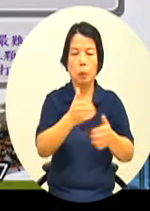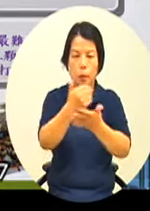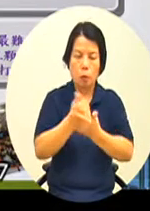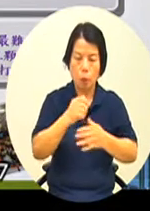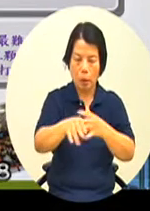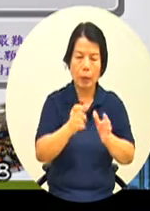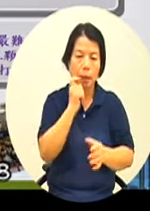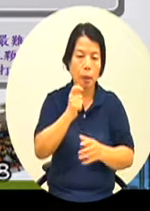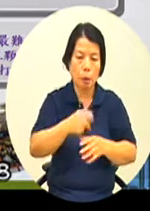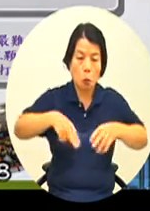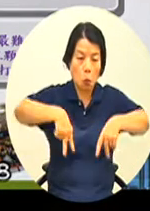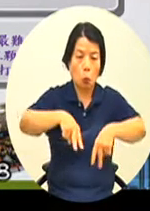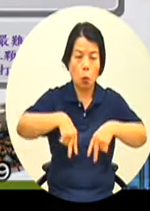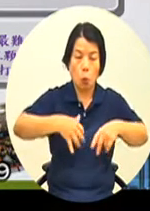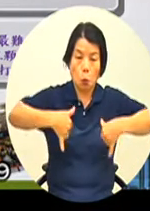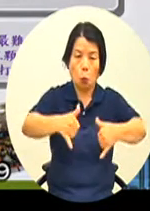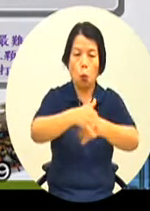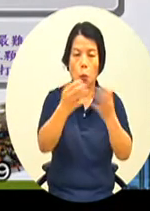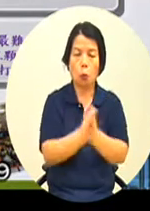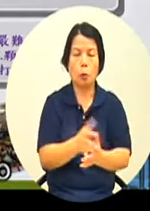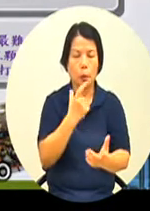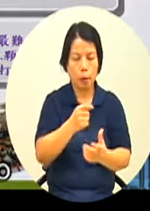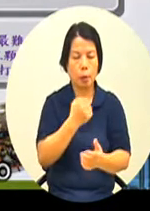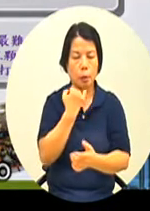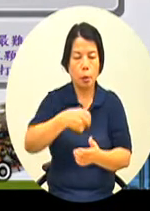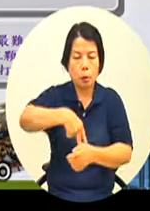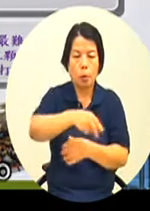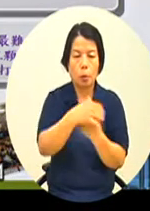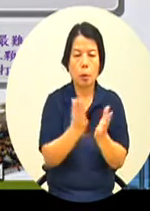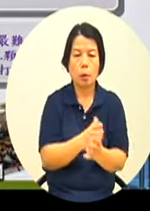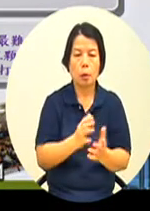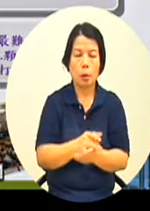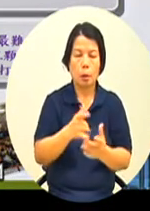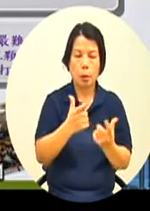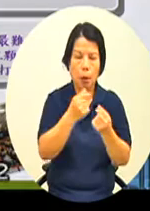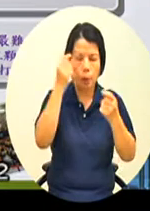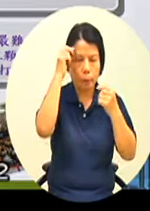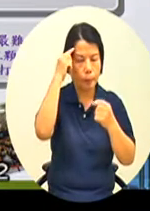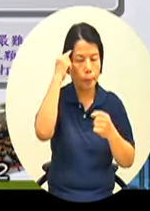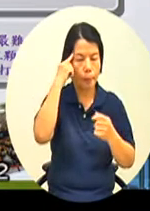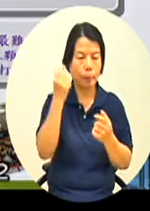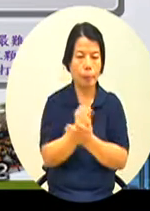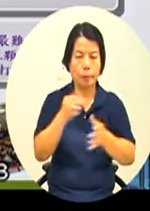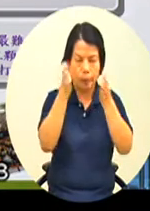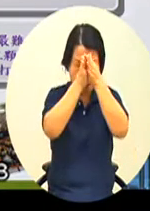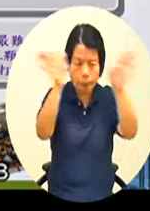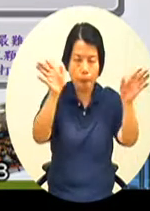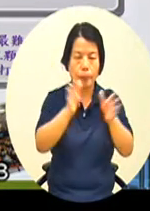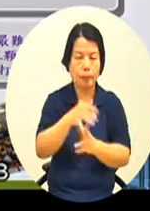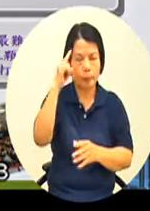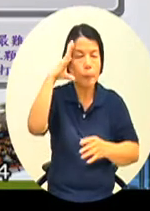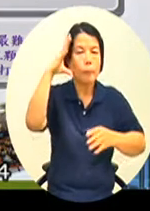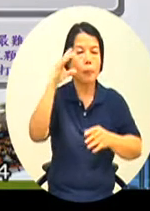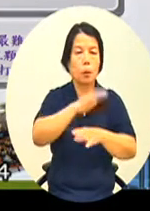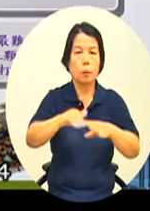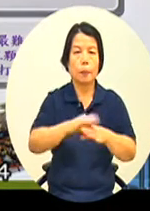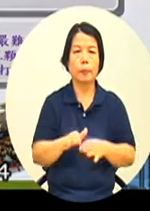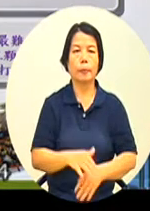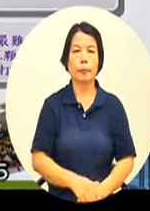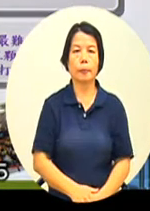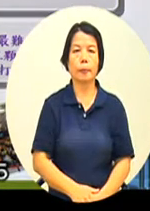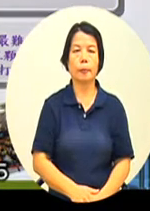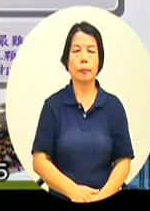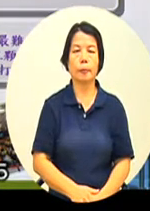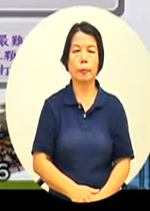路》，另外也邀请作家郝广才演讲《脑力发电》，打开创意的开关